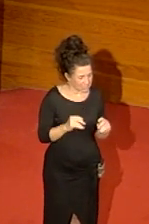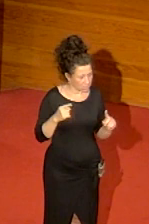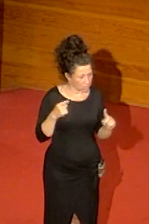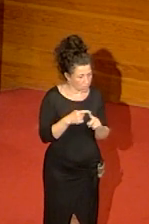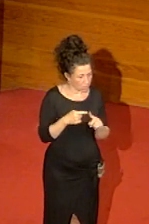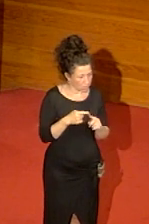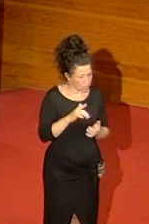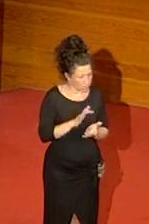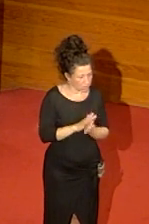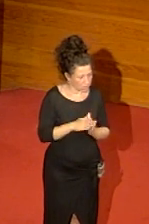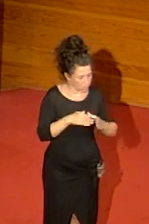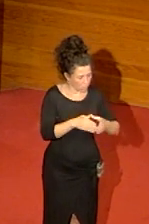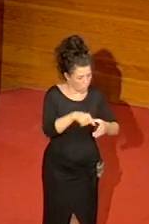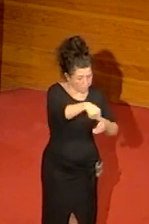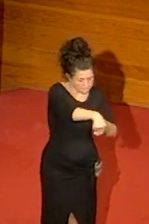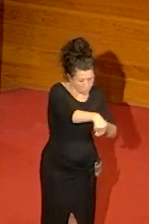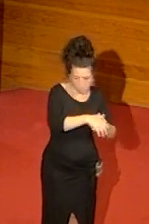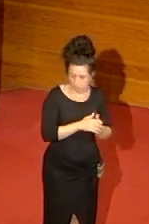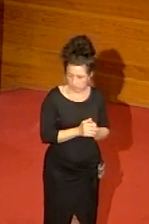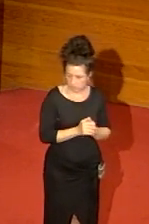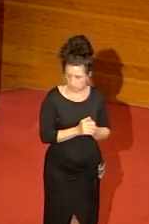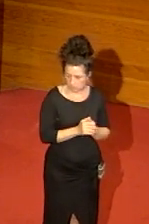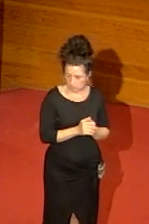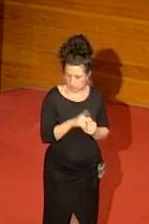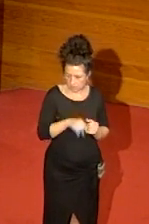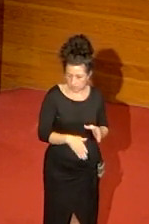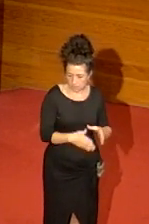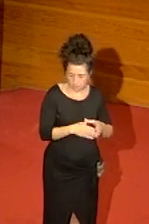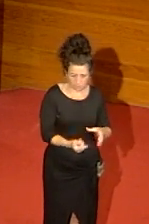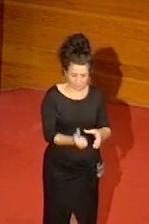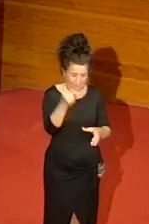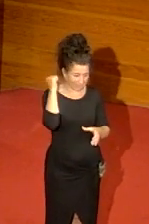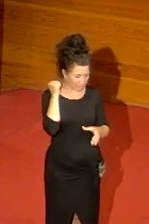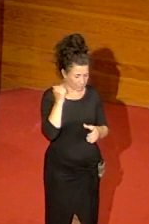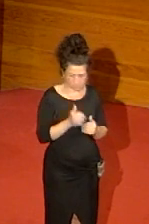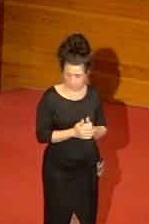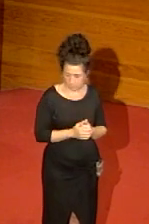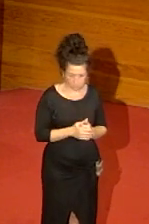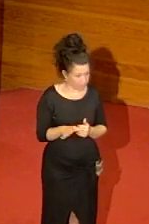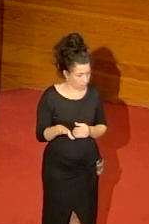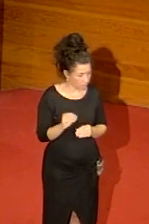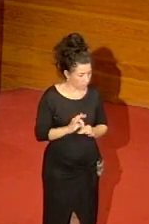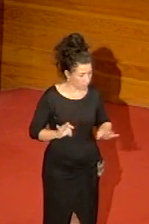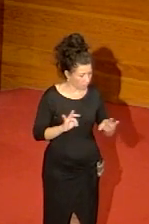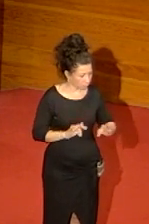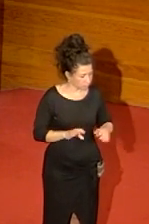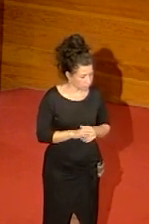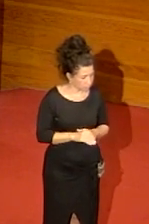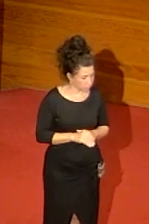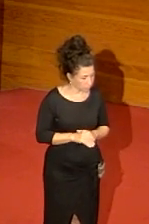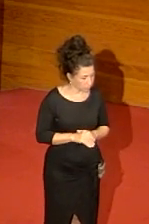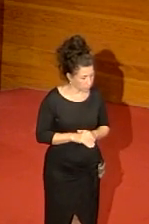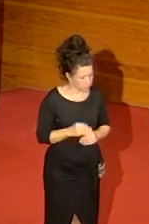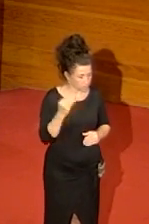bilatzen proa, eta raroa da narre, ba, gero hemen popan goian zubion duen da kongeladore bat, eta kongeladore horrein gainien, ba, ordu asko batzen